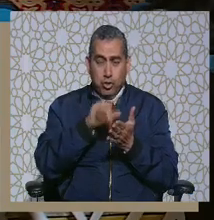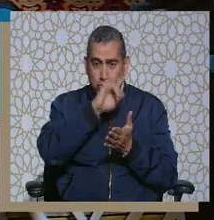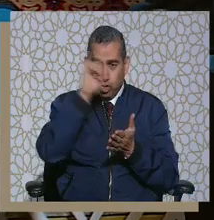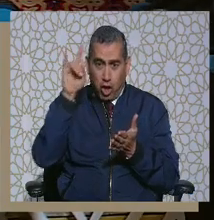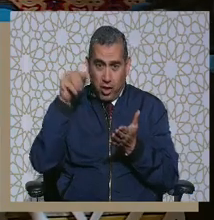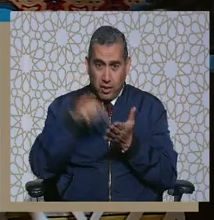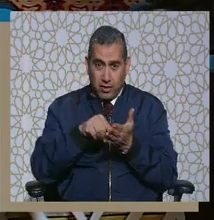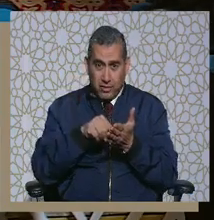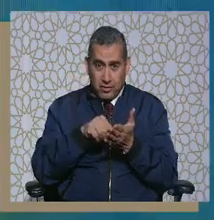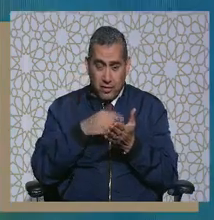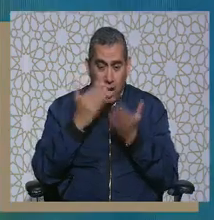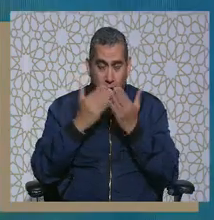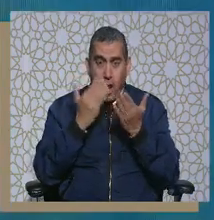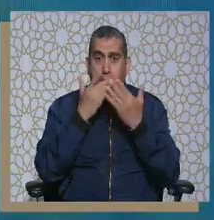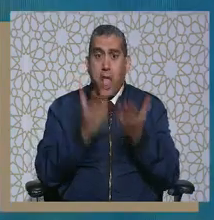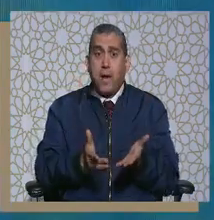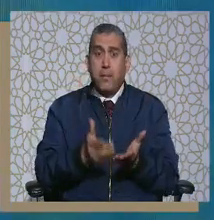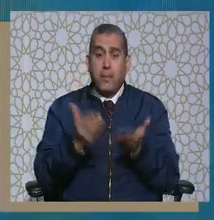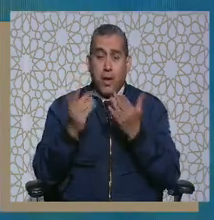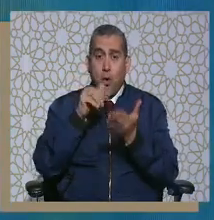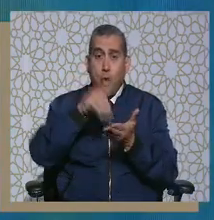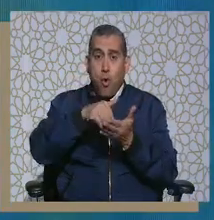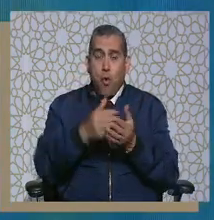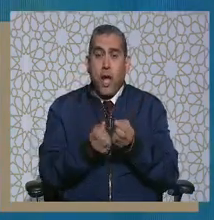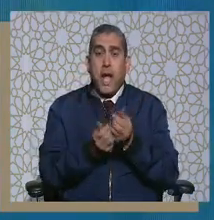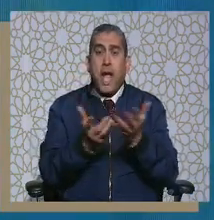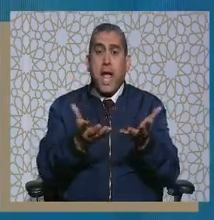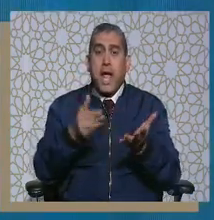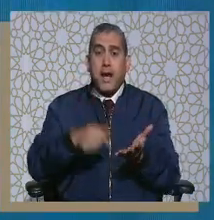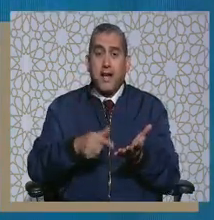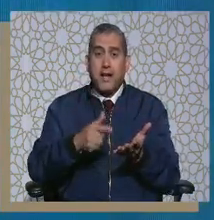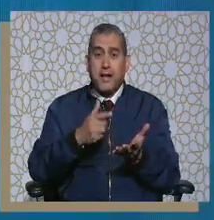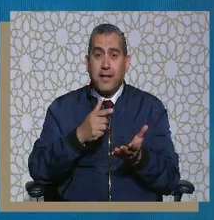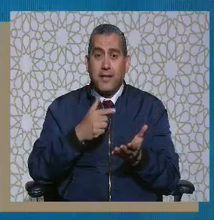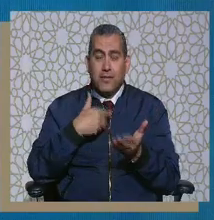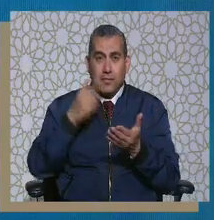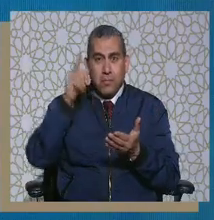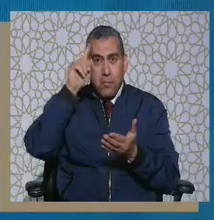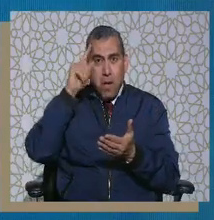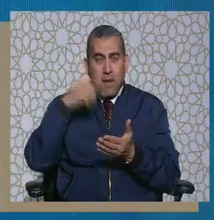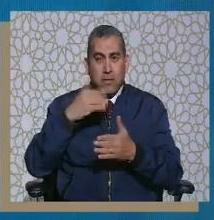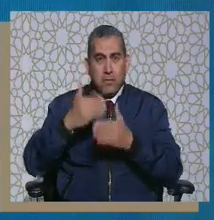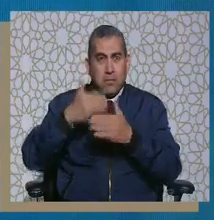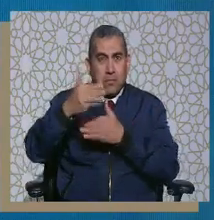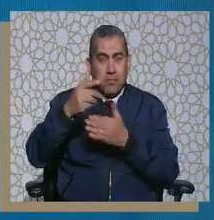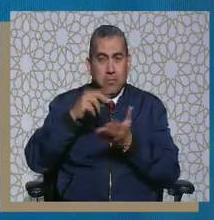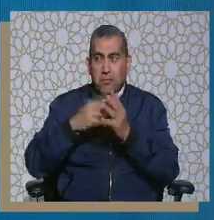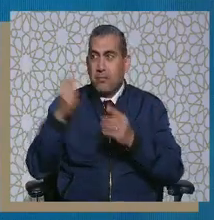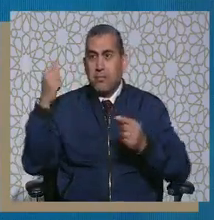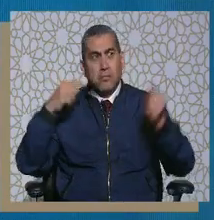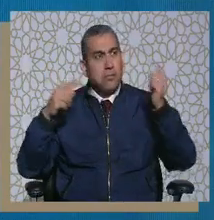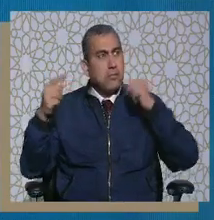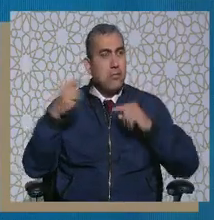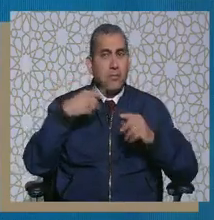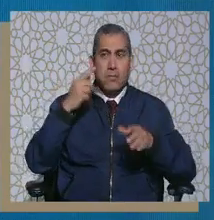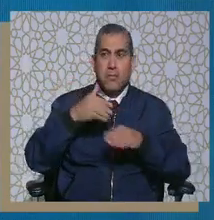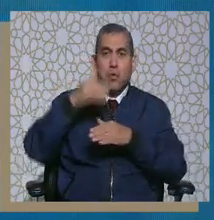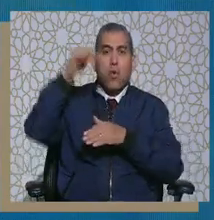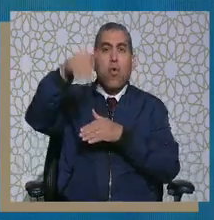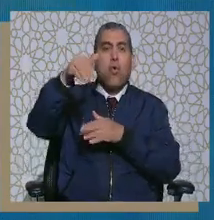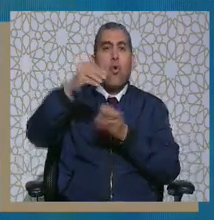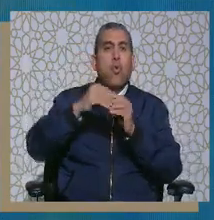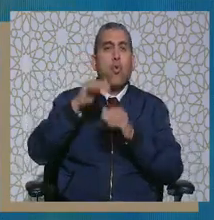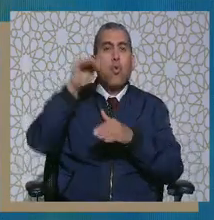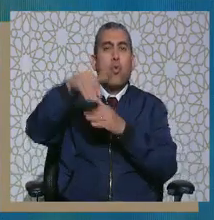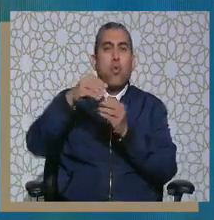وانا ما قريتش وهو كله خير هو معنى ان انا مش عارف الاحداث اللي بتجري عليا ما وراءها